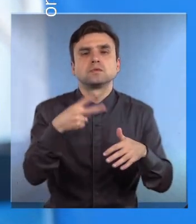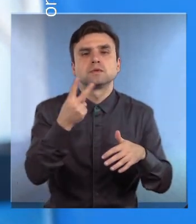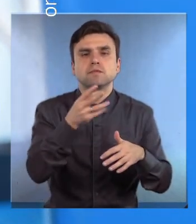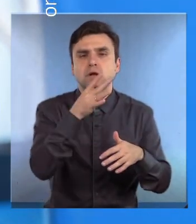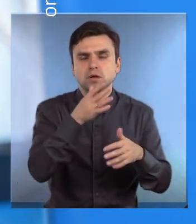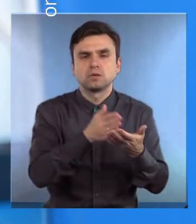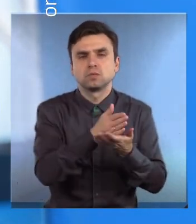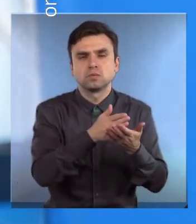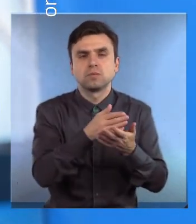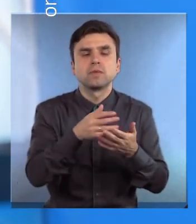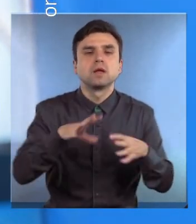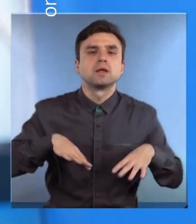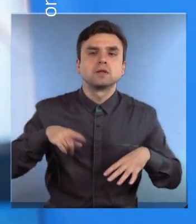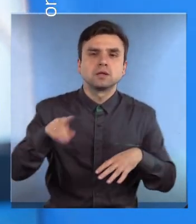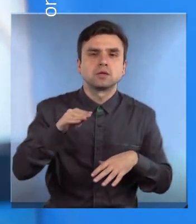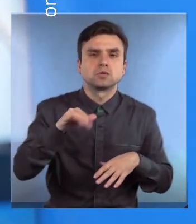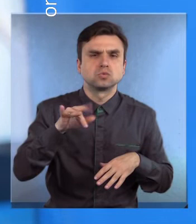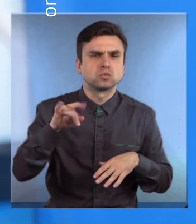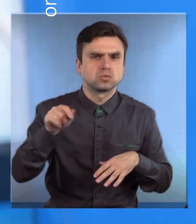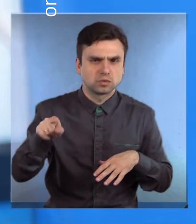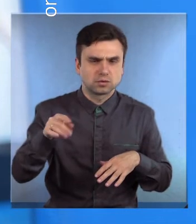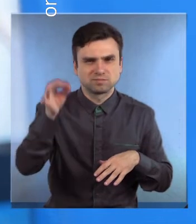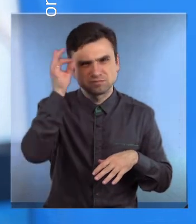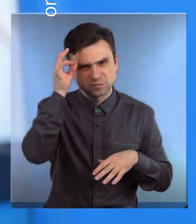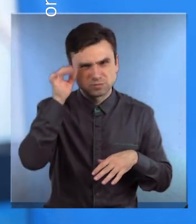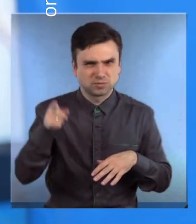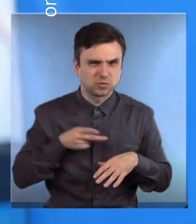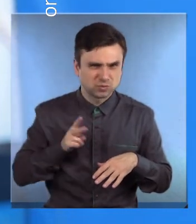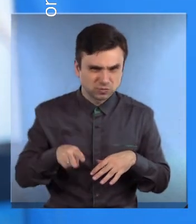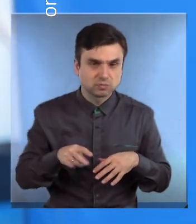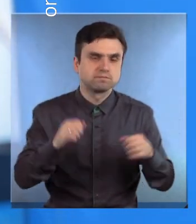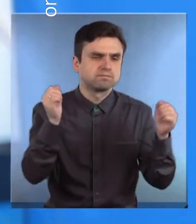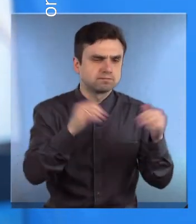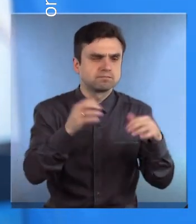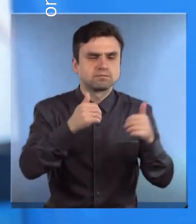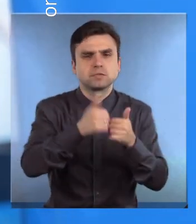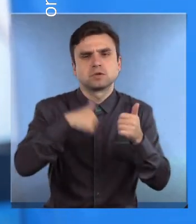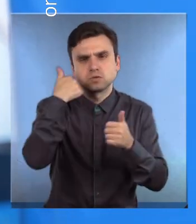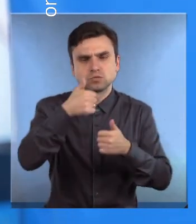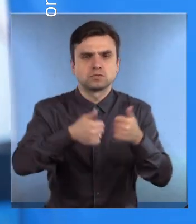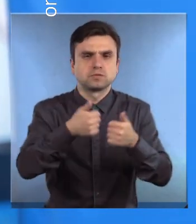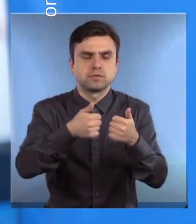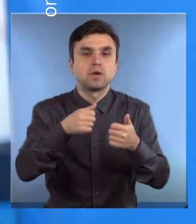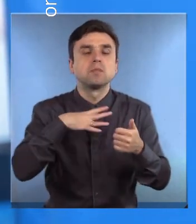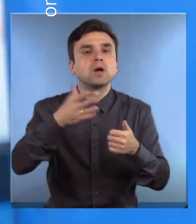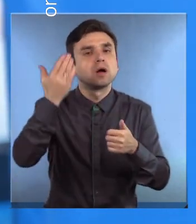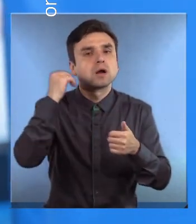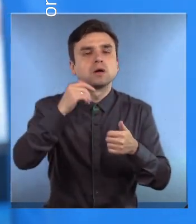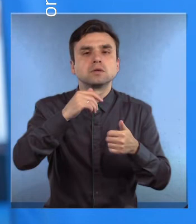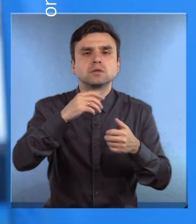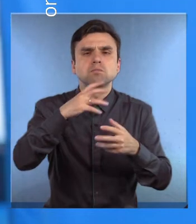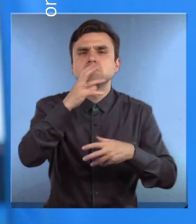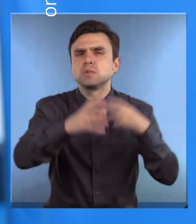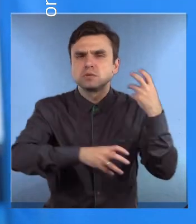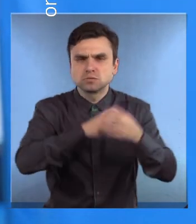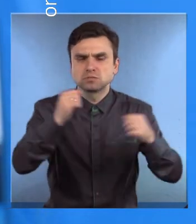и международные, потом стали всеукраинские. Ну, а в связи с финансовыми положениями, сегодня мы проводим просто